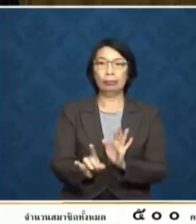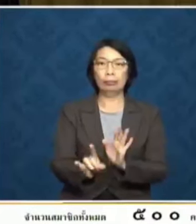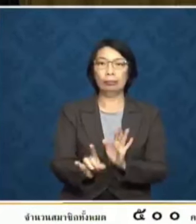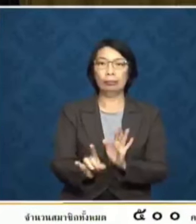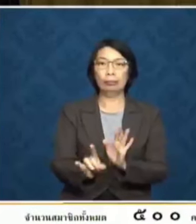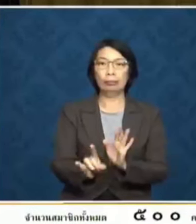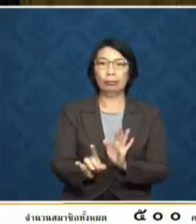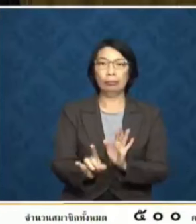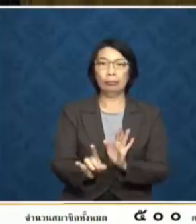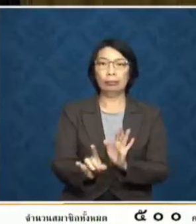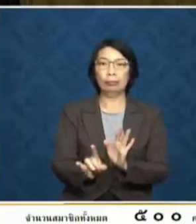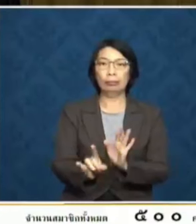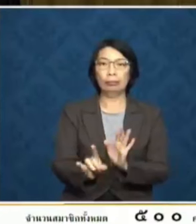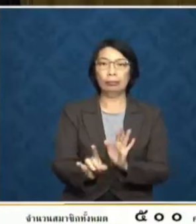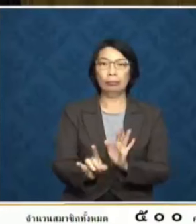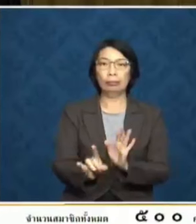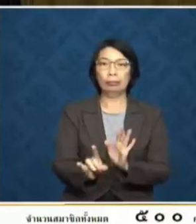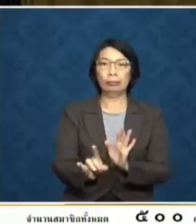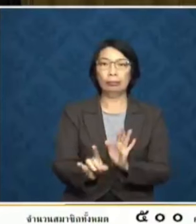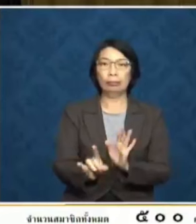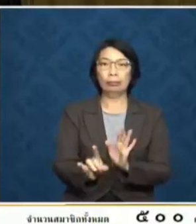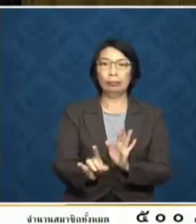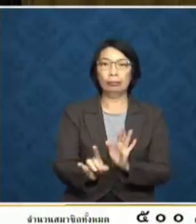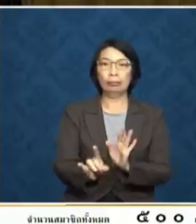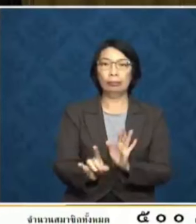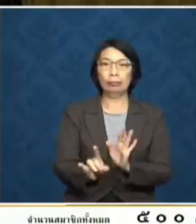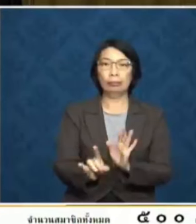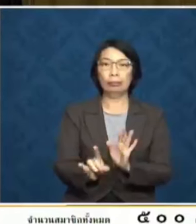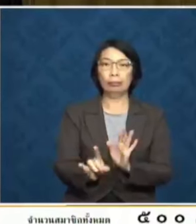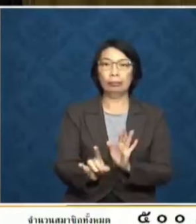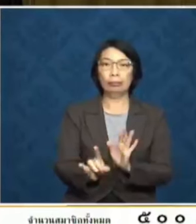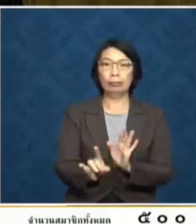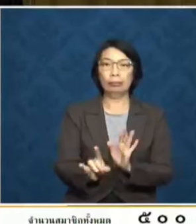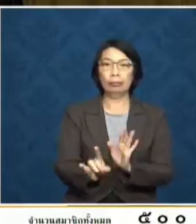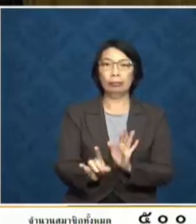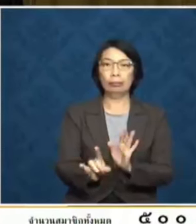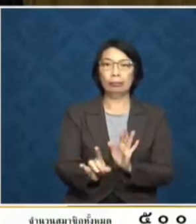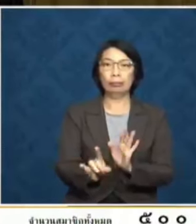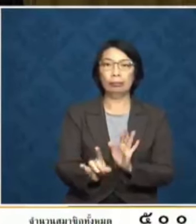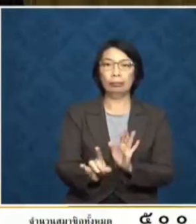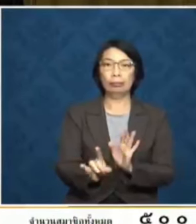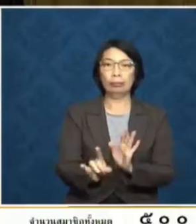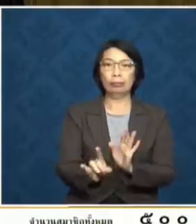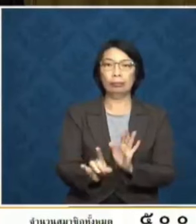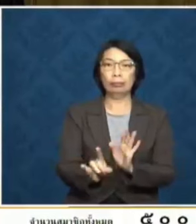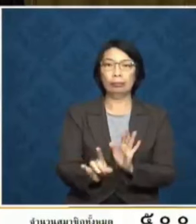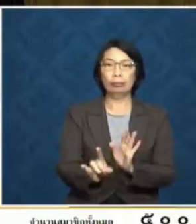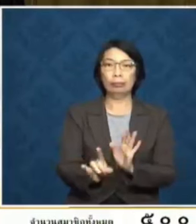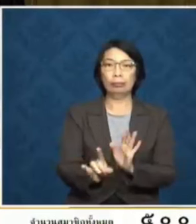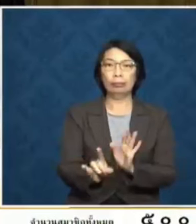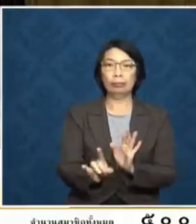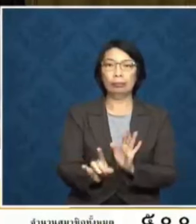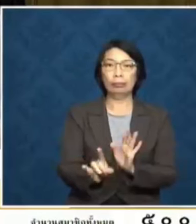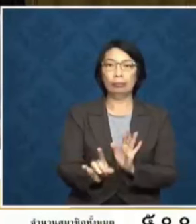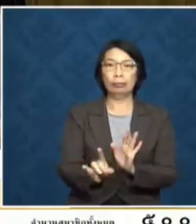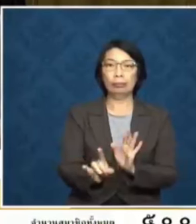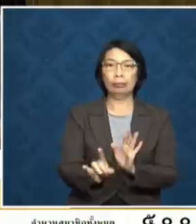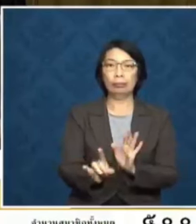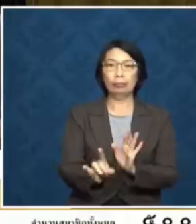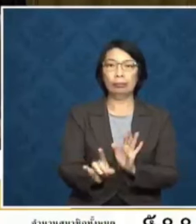แต่แม้แต่รัฐมนตรีที่ชื่อสุทินคลังแสงผมอ่านชื่อพร้อมนามสกุลก็มีเจตนาไม่ให้ความร่วม